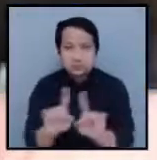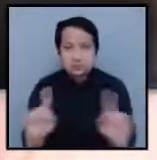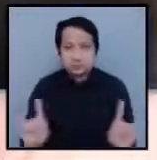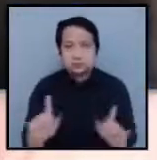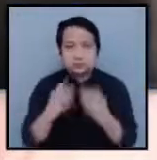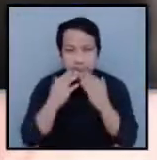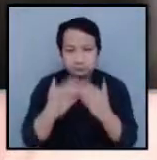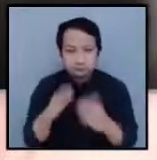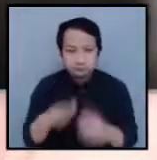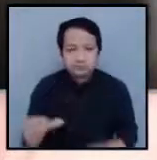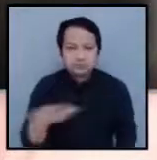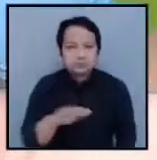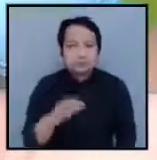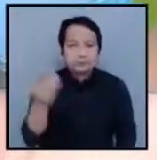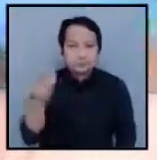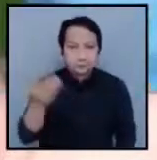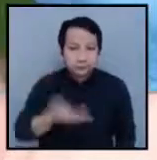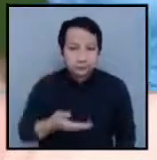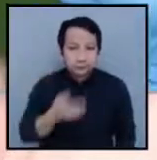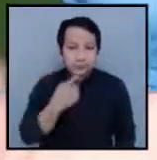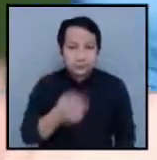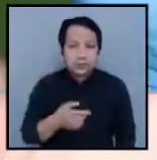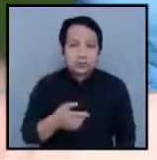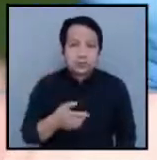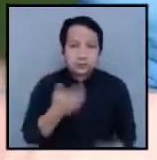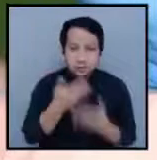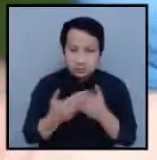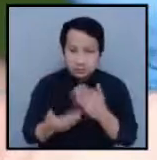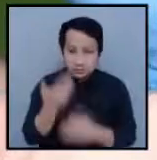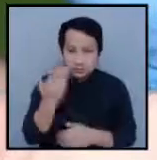salamat sa pagkakataon and good morning to all.